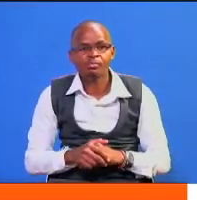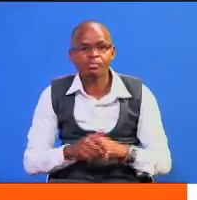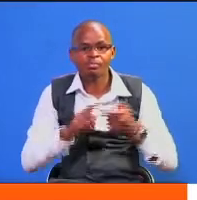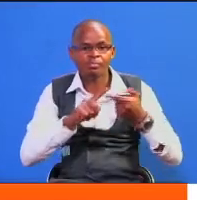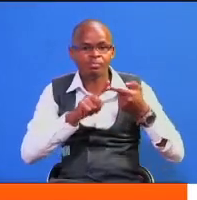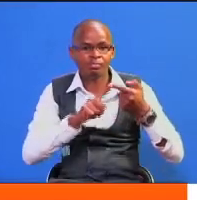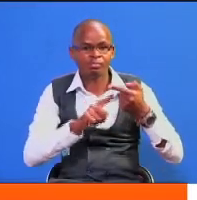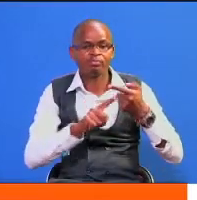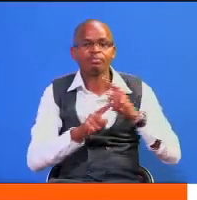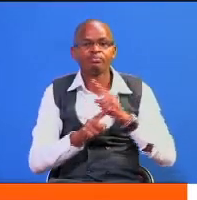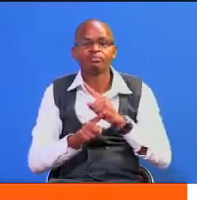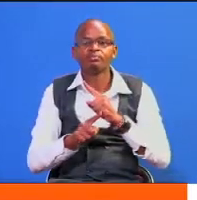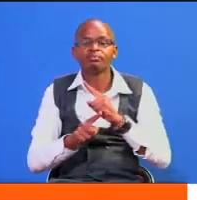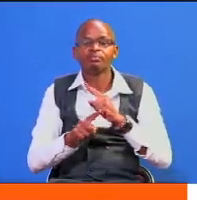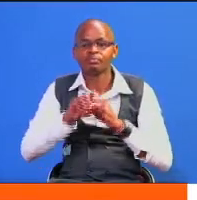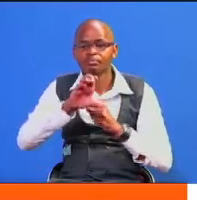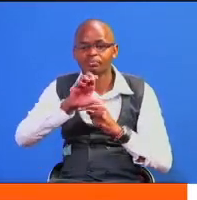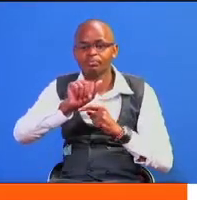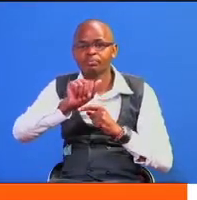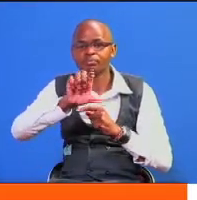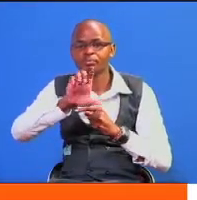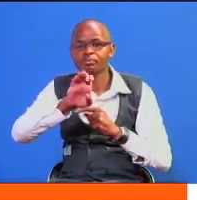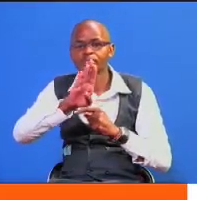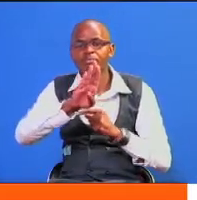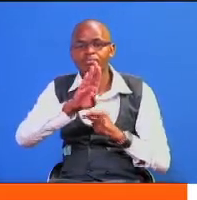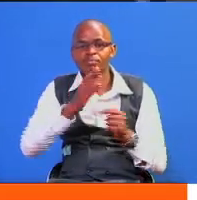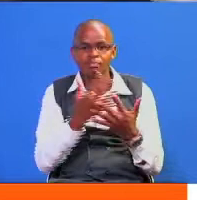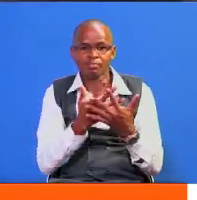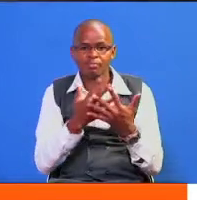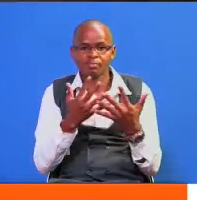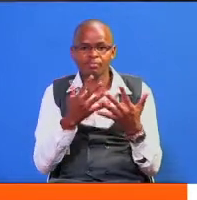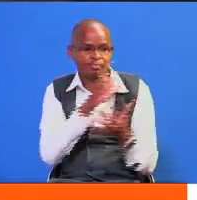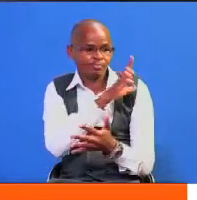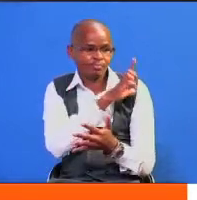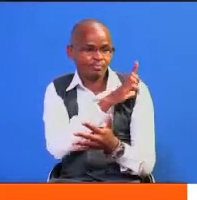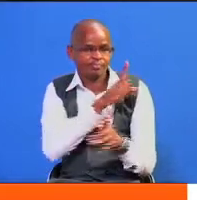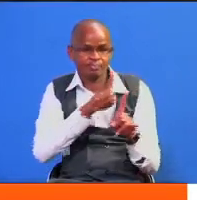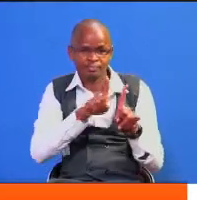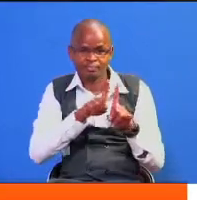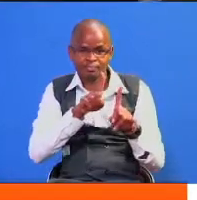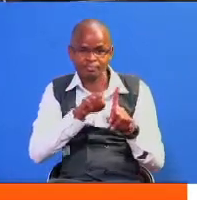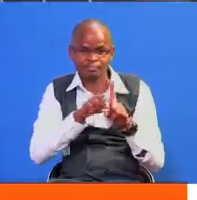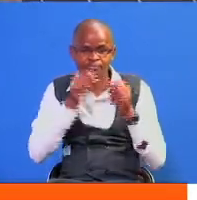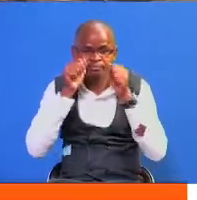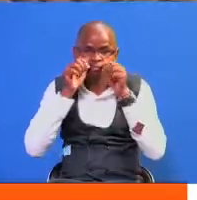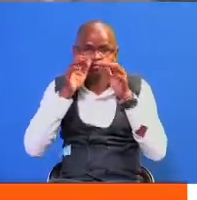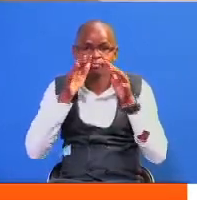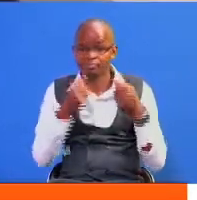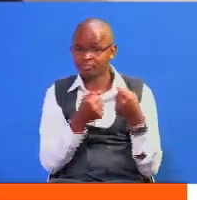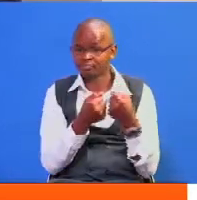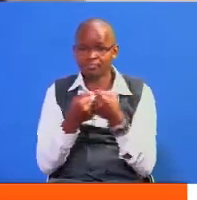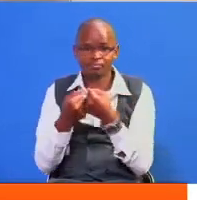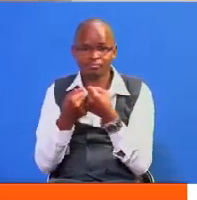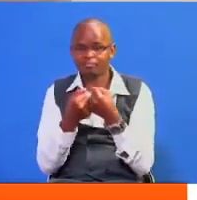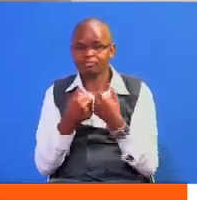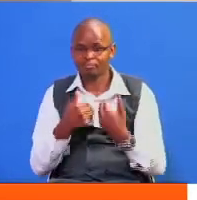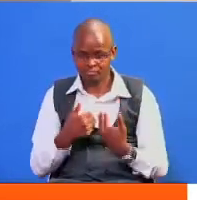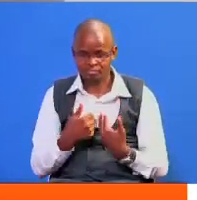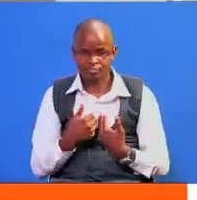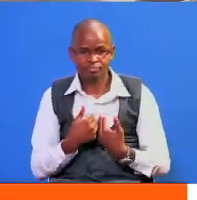Lakini kulingana na Caleb, limekuwa ni jambo la baraka, na bila kujali changamoto ambazo